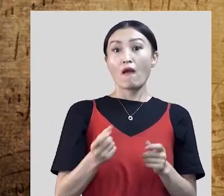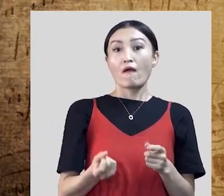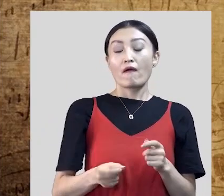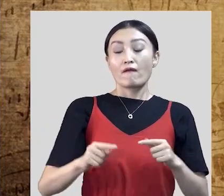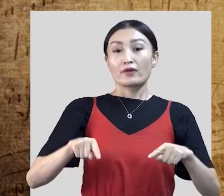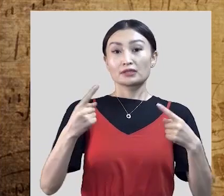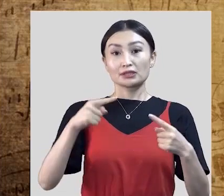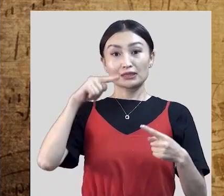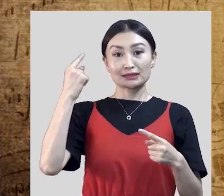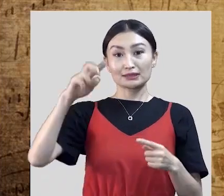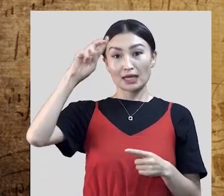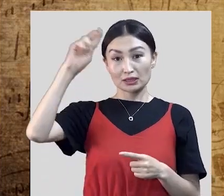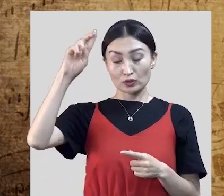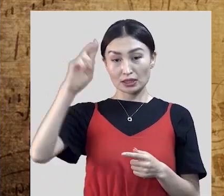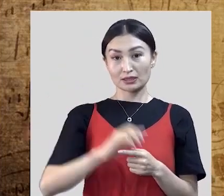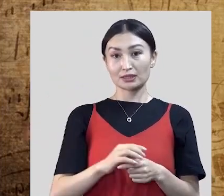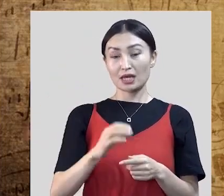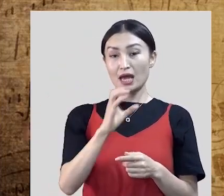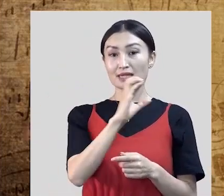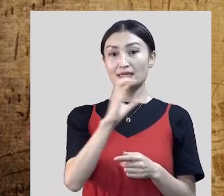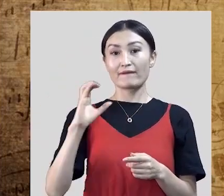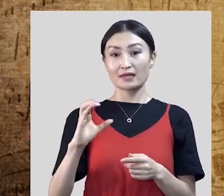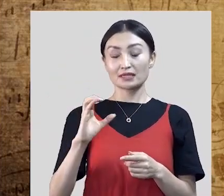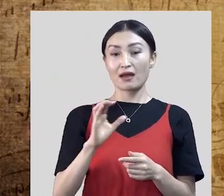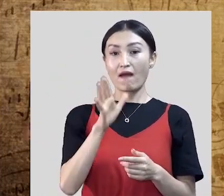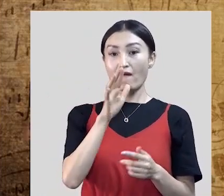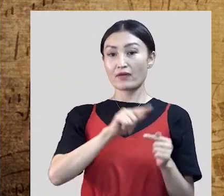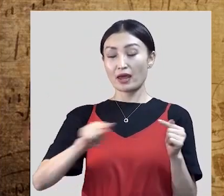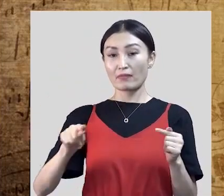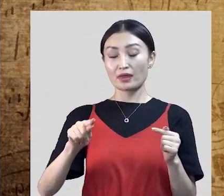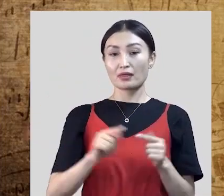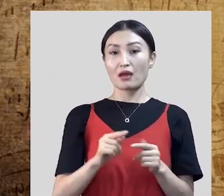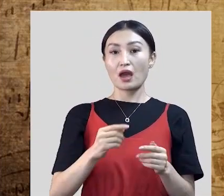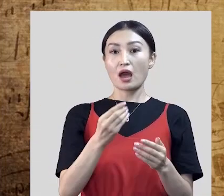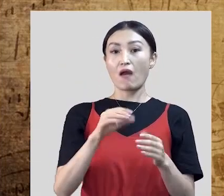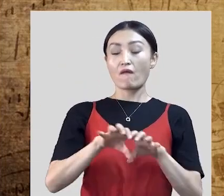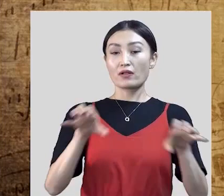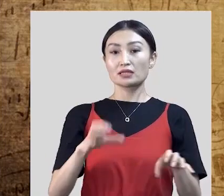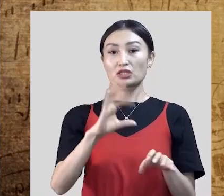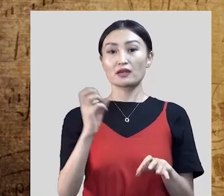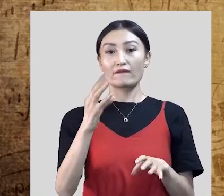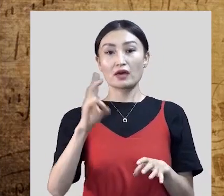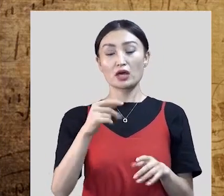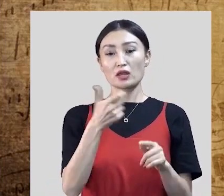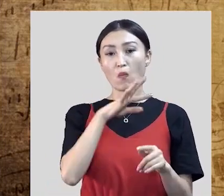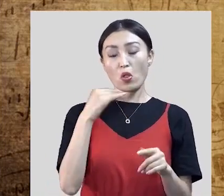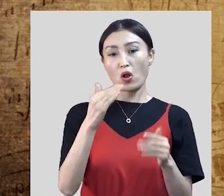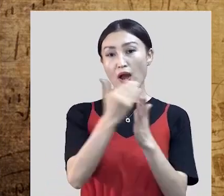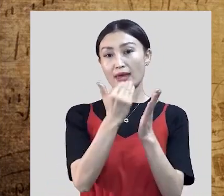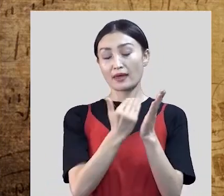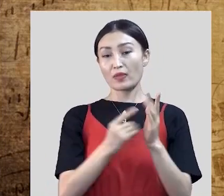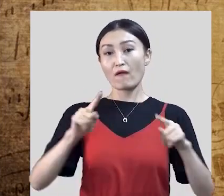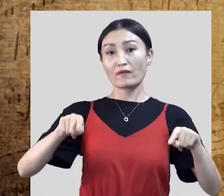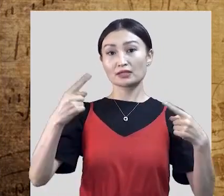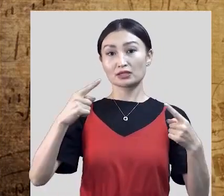Возрождение кыргызской государственности в советское время. Эпоха власти Советов – это период многоэтапного